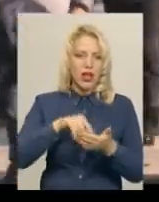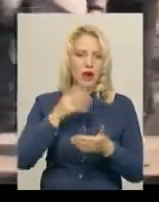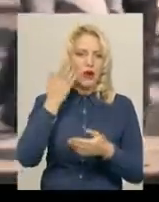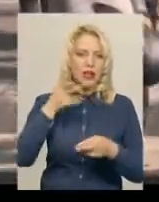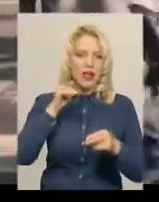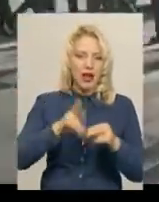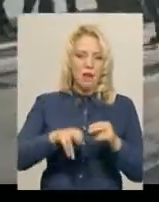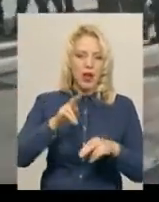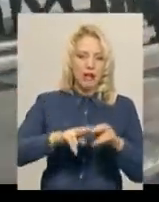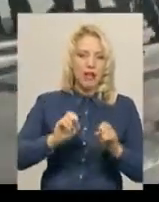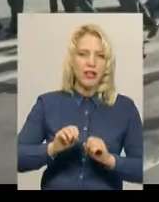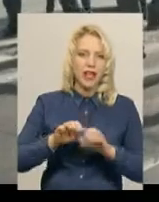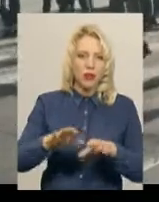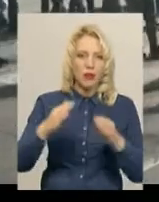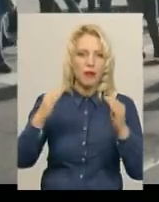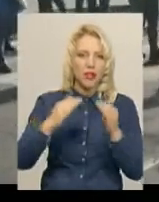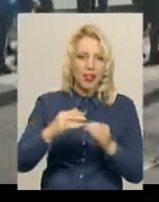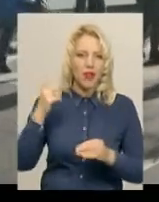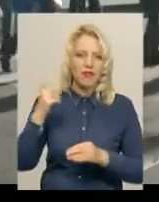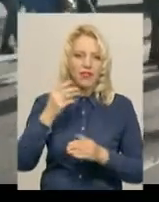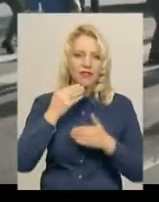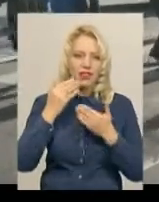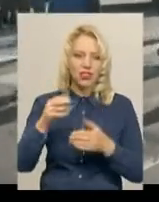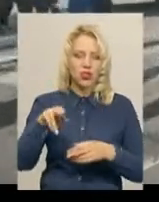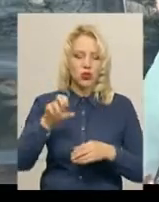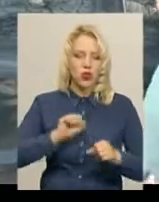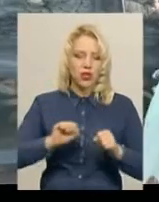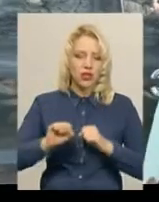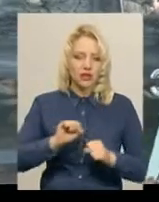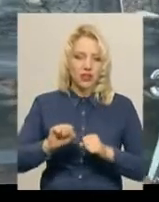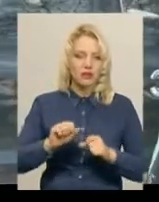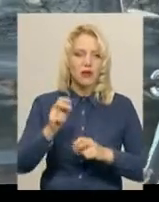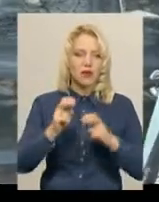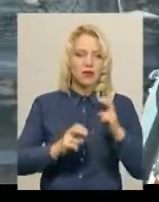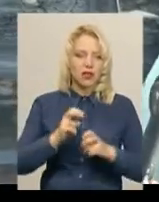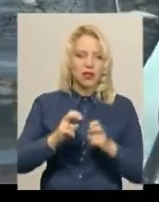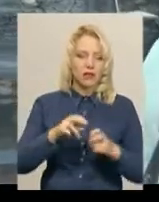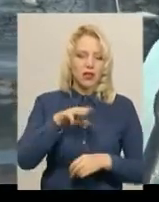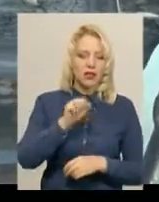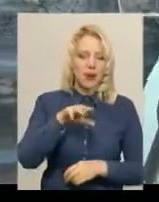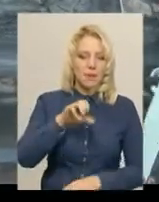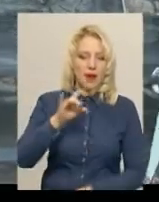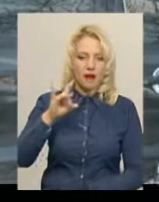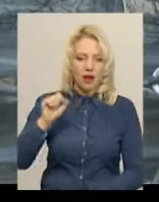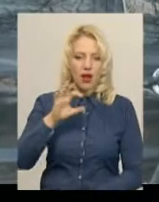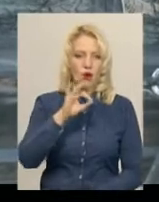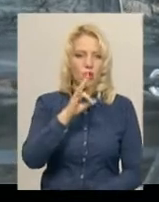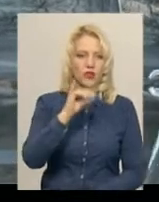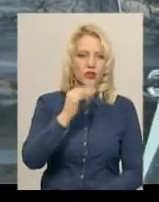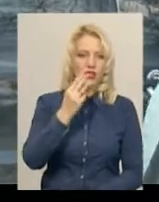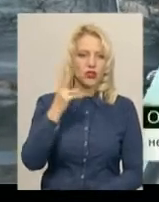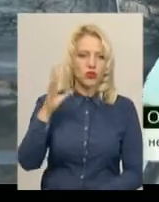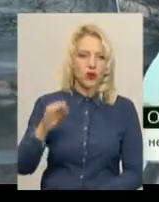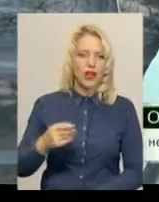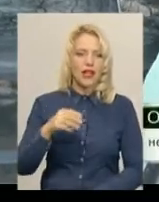будівництво та здадуть будинок власникам, зверталися до керівниці підприємства «Цивільжитлобуд» Тамари Уніжко. Вже 10 років Тамара Юрійовна нас